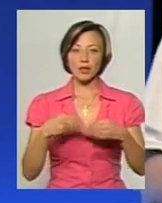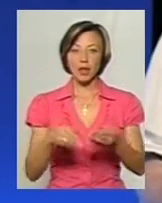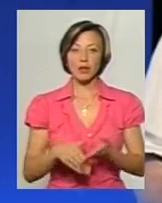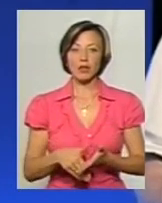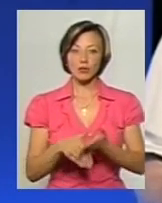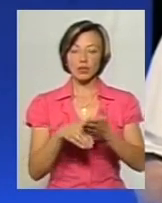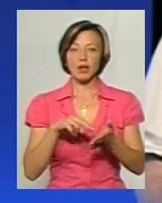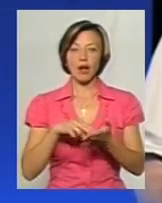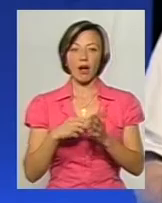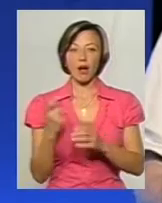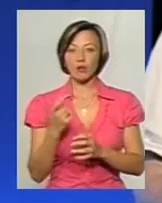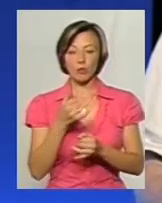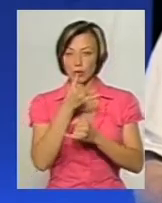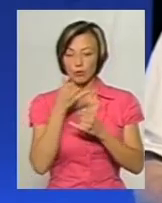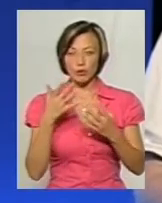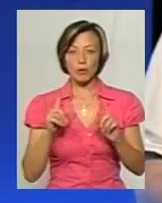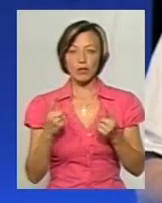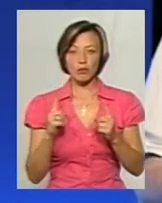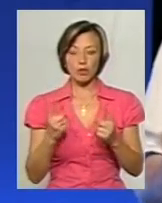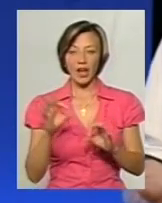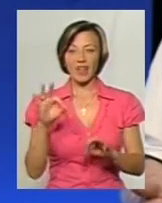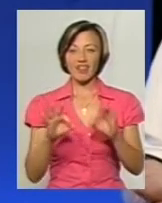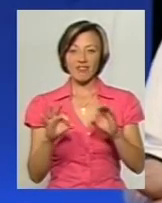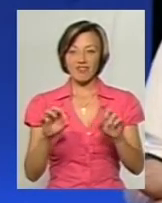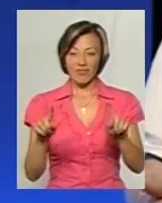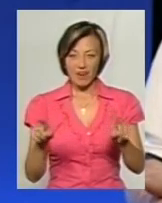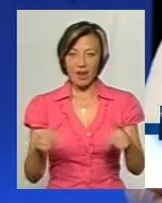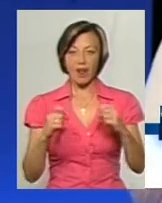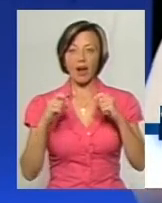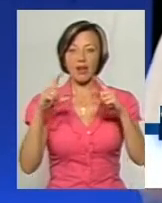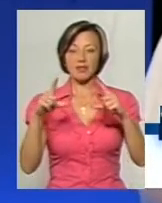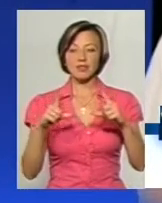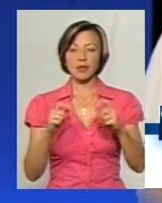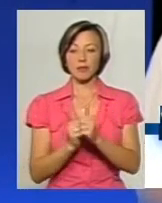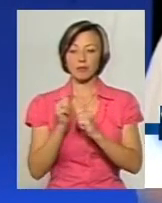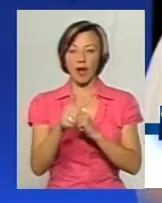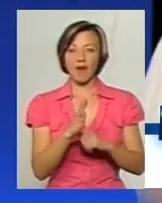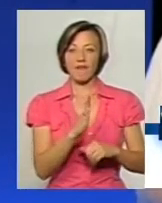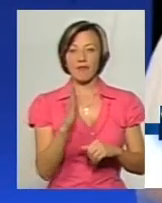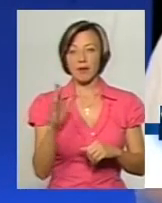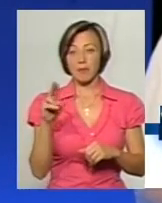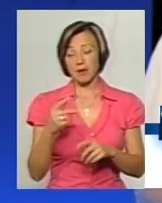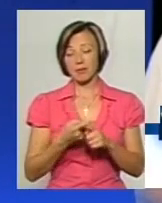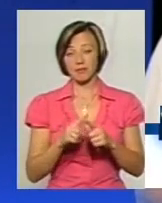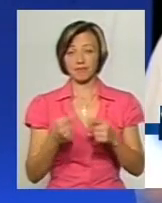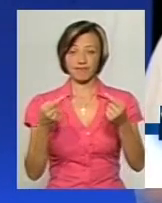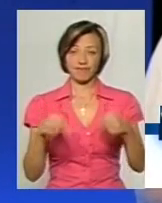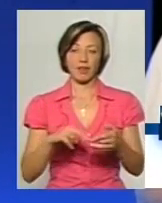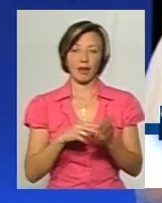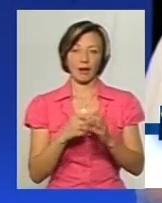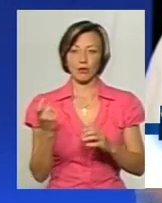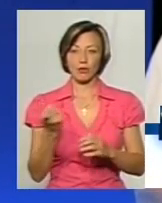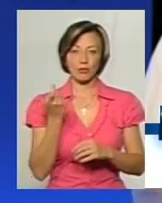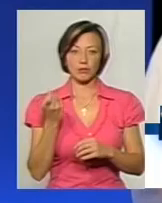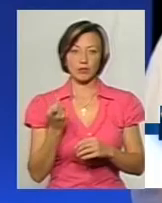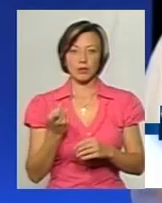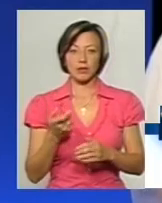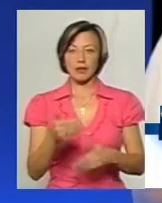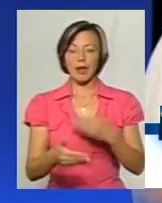толчок економіки, ми не можемо, тому що інфляція опережає рост ВВП, відповідно, це падіння економіки, просто